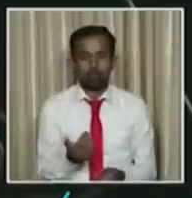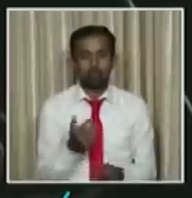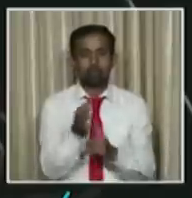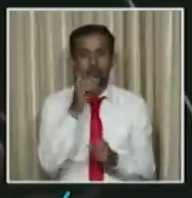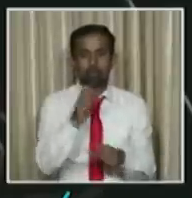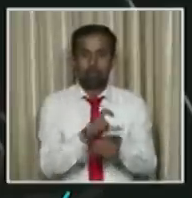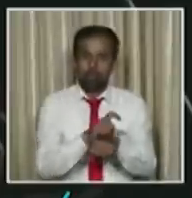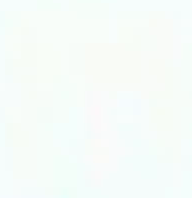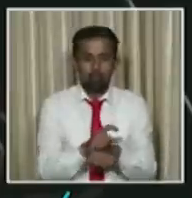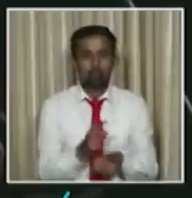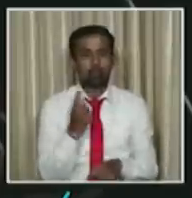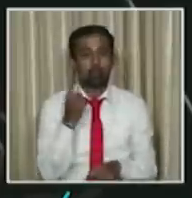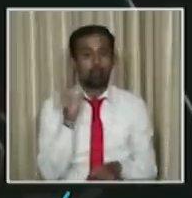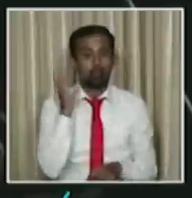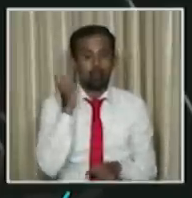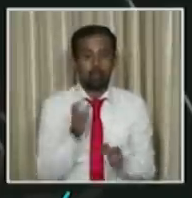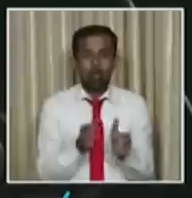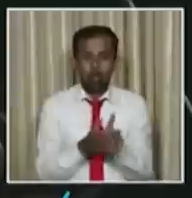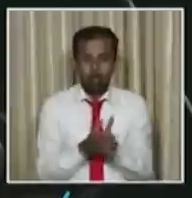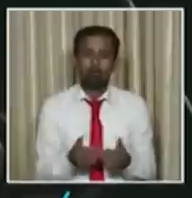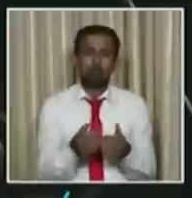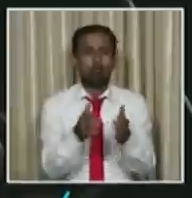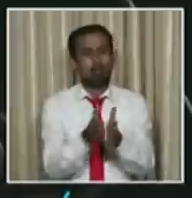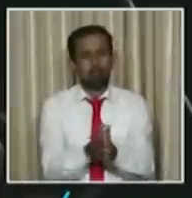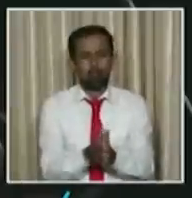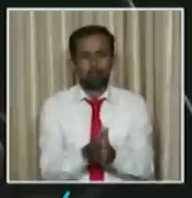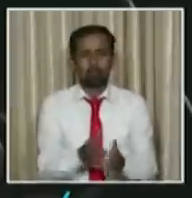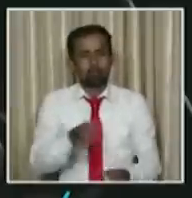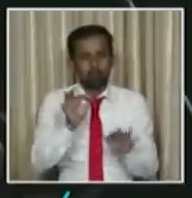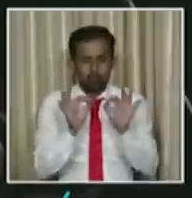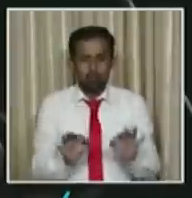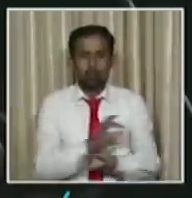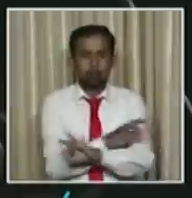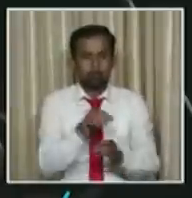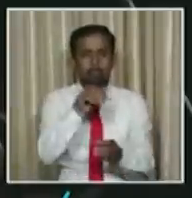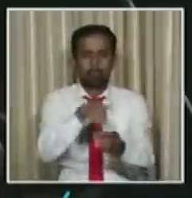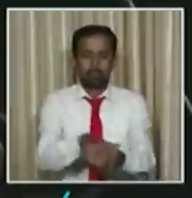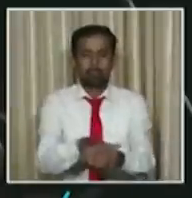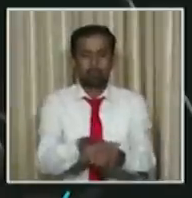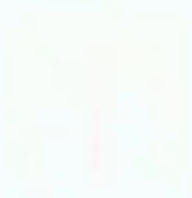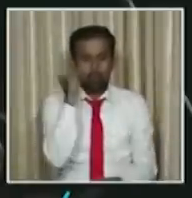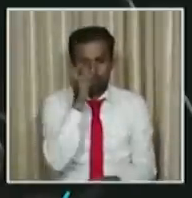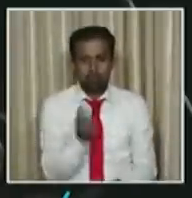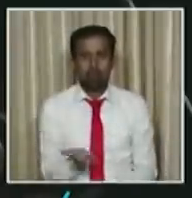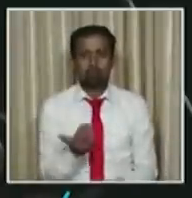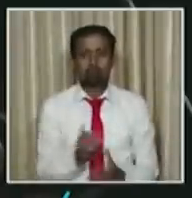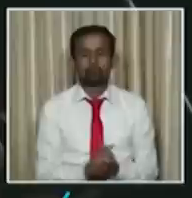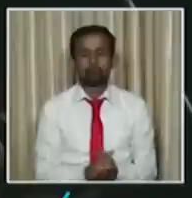ජනාධිපති කොමිෂමක් හෝ විශේෂ කාර්යක සභාවක් හෝ මොකක් හරි උචිත යන්ත්‍රණයක් කරා මේ සම්බන්ධයෙන් සත්‍ය දැනගන්න ඕනේ.